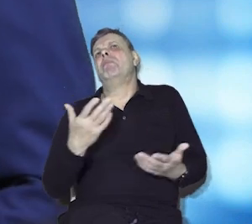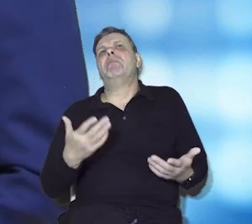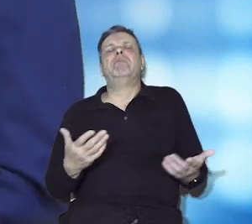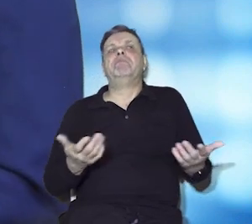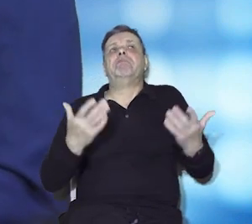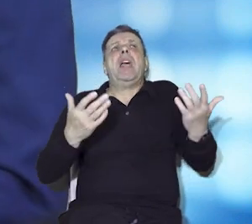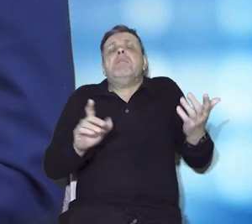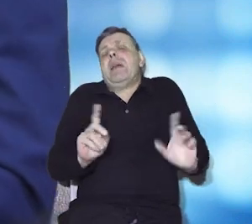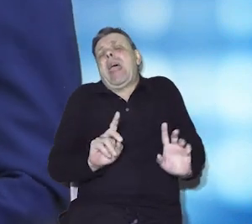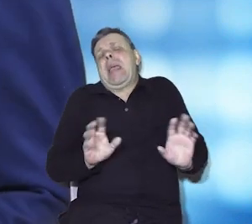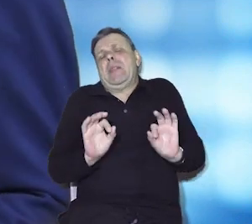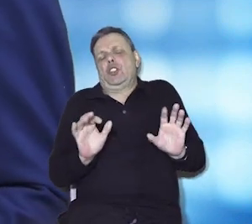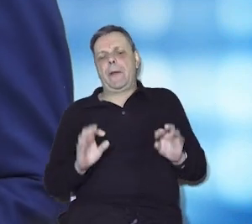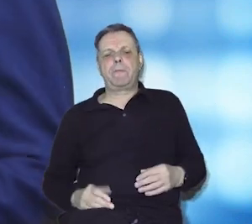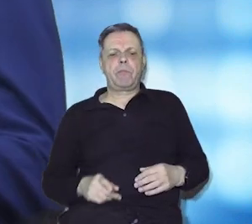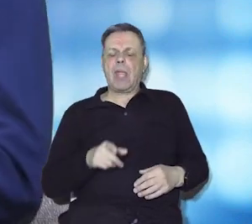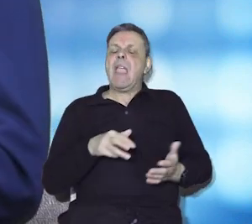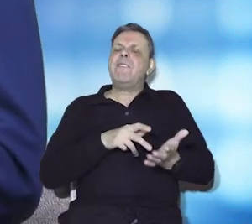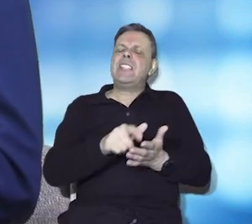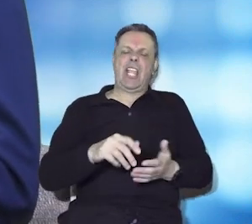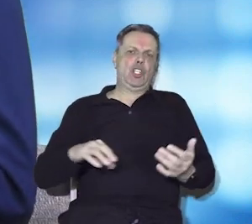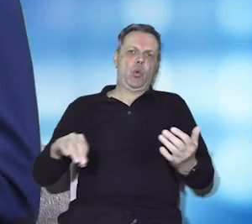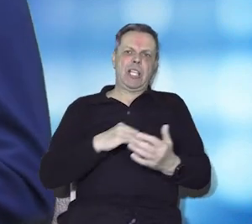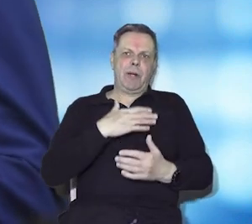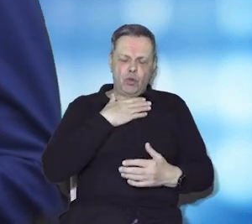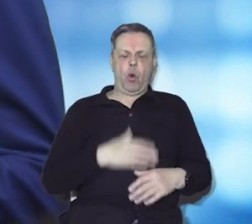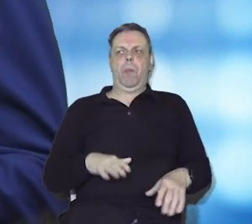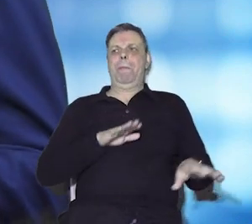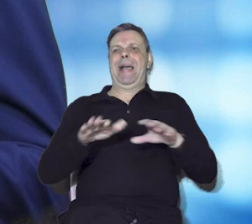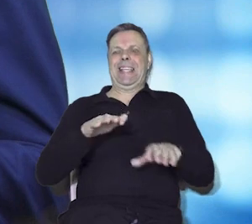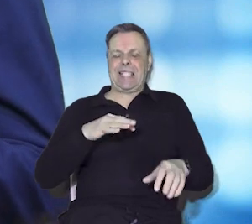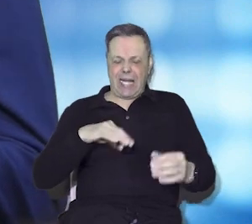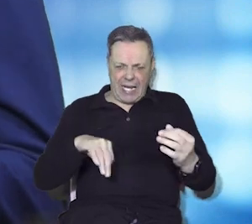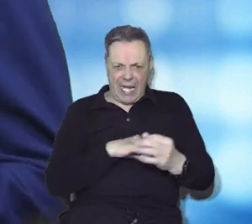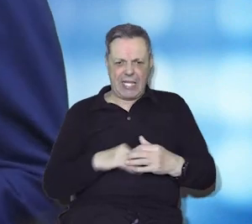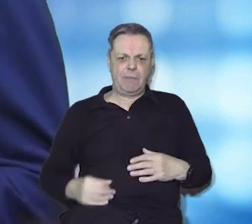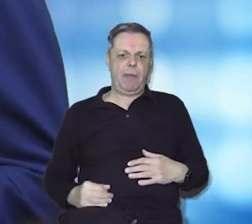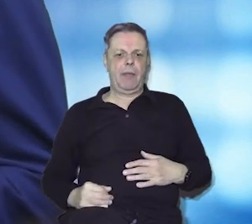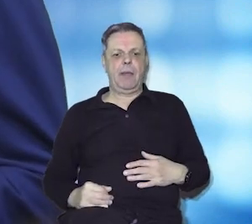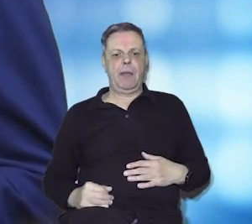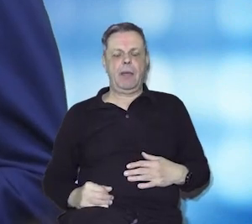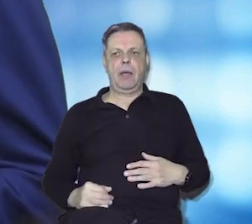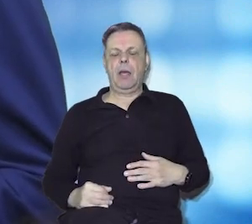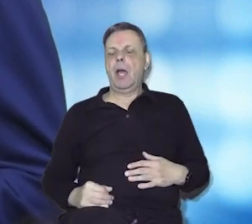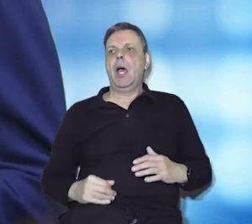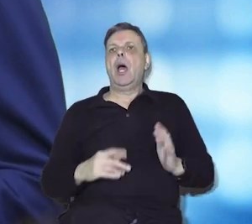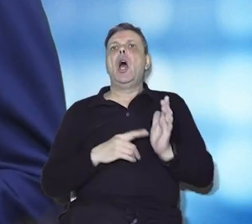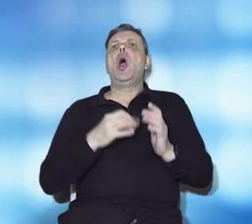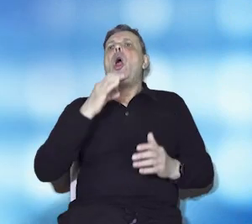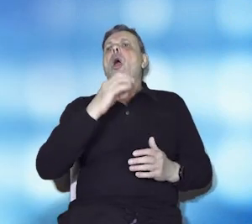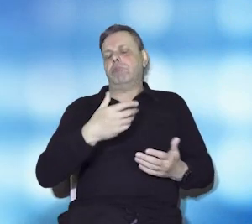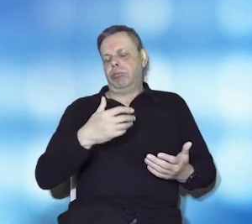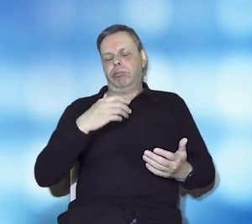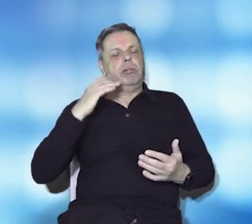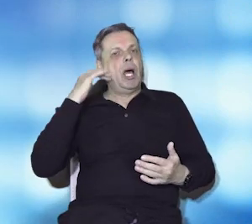važno pitanje. Išli ste u glazbenu školu, jasne. Magistar ste glazbe. Note ne trebate uvijek imati. Ne, ne.